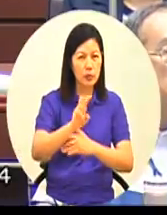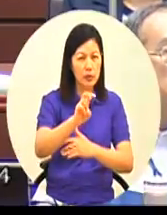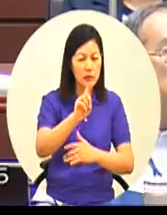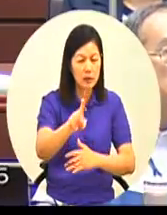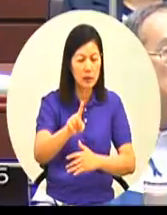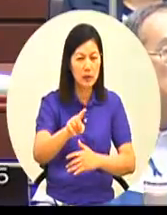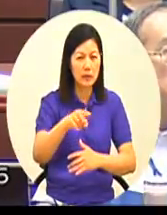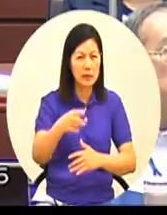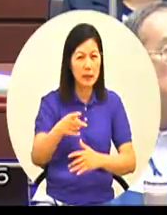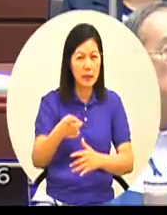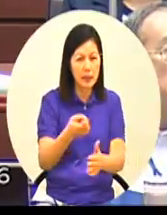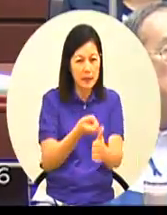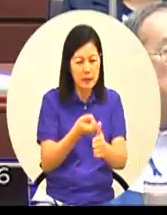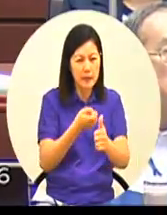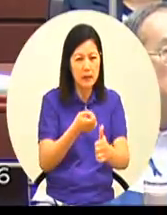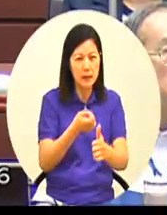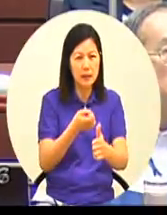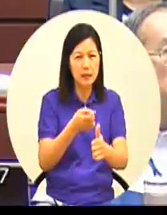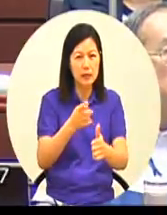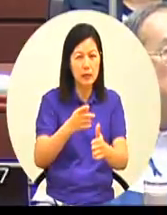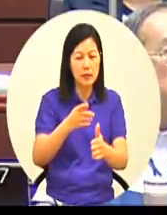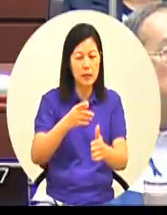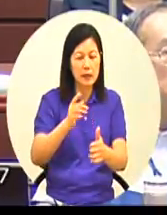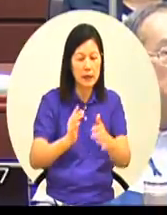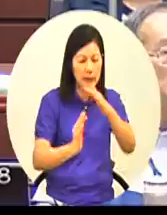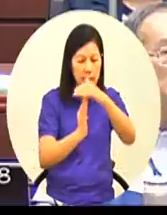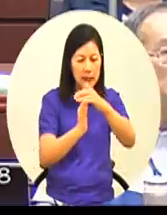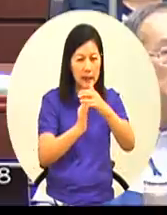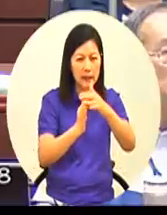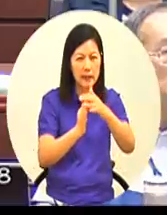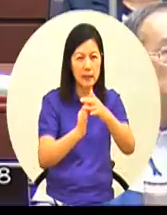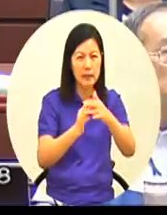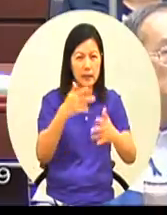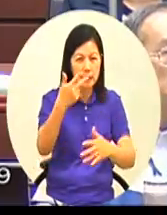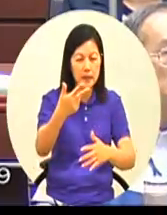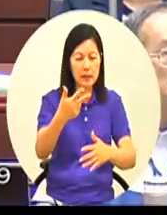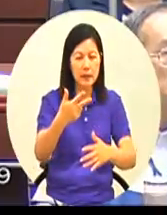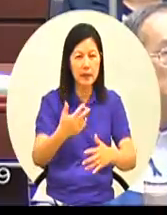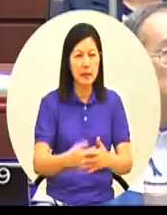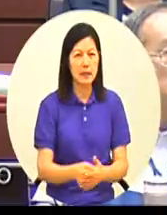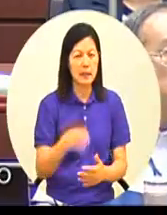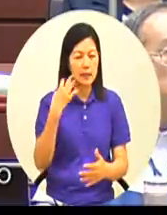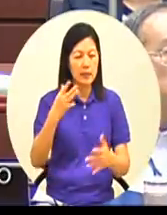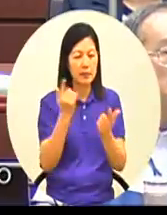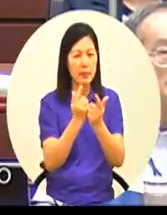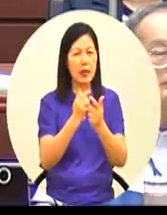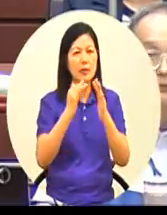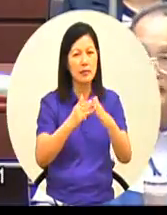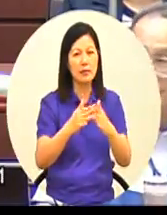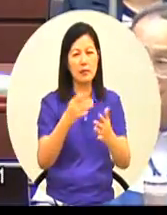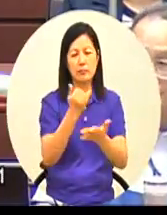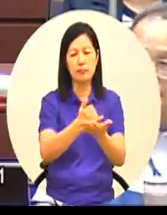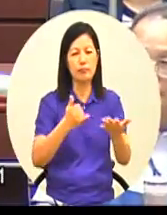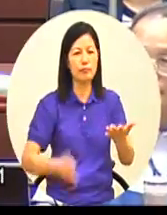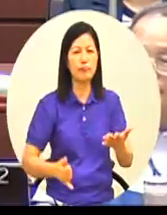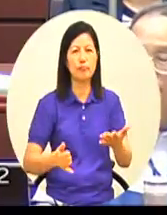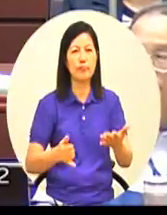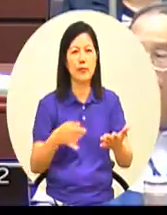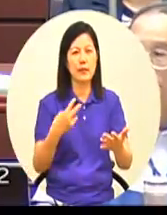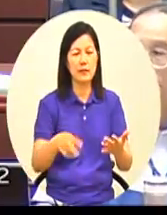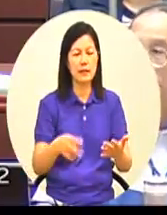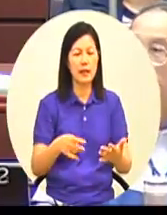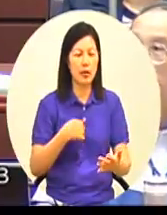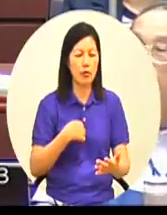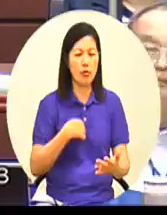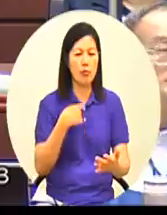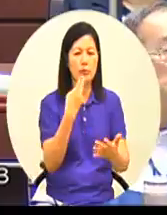你就诱因去参加 TOP7， 哈，所以新北市后来也不参加了，觉得商业性太重，那我们也不